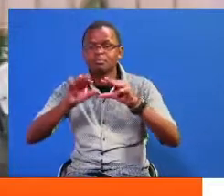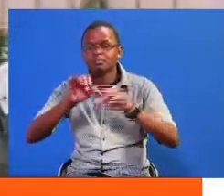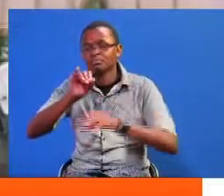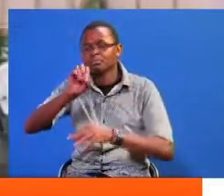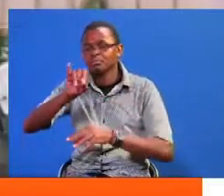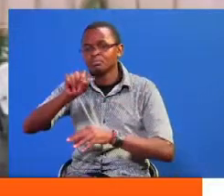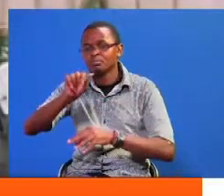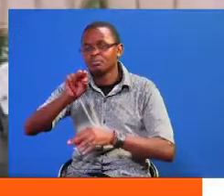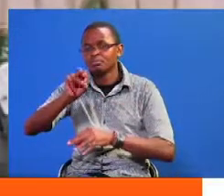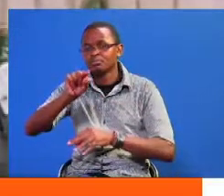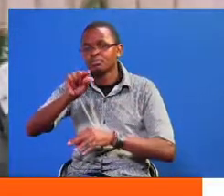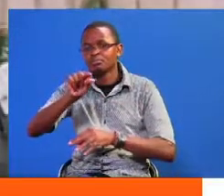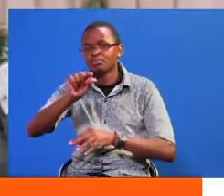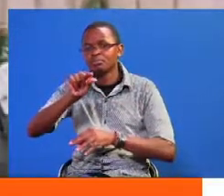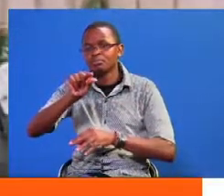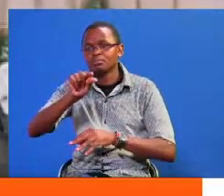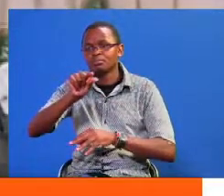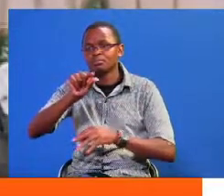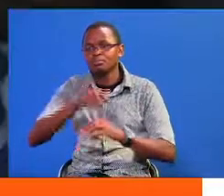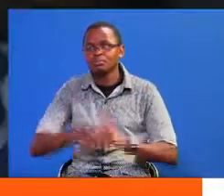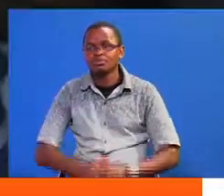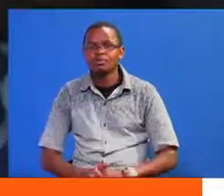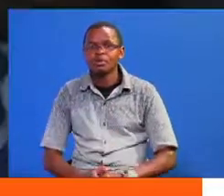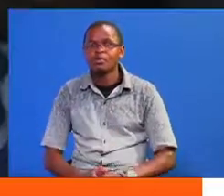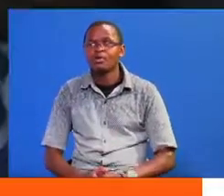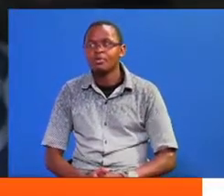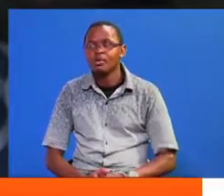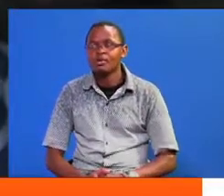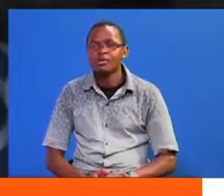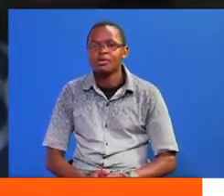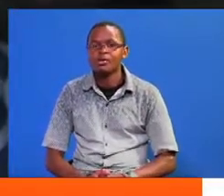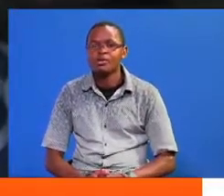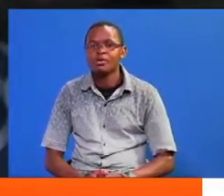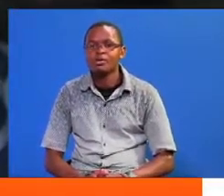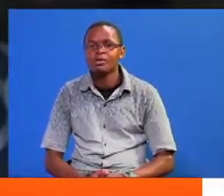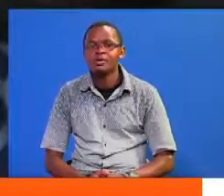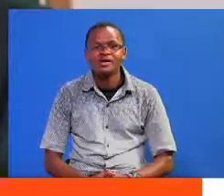Ojoang. Ojoang, Mariam, Runinga ya KU, Nairobi.